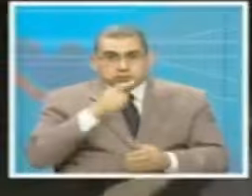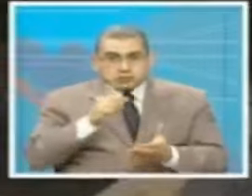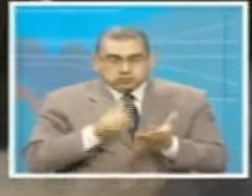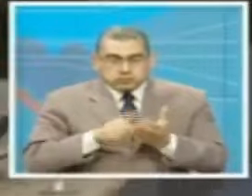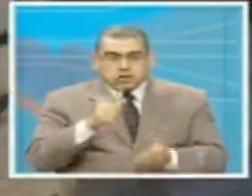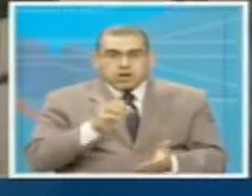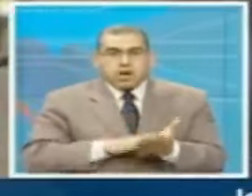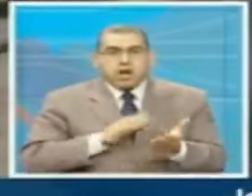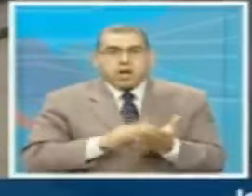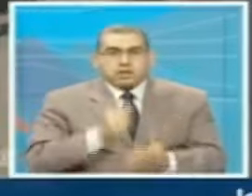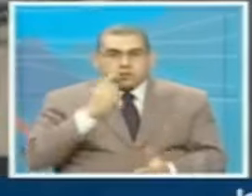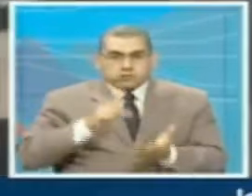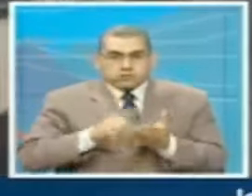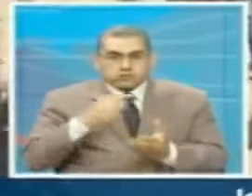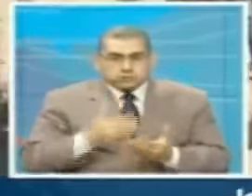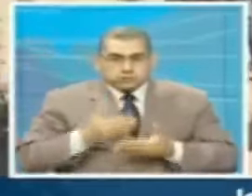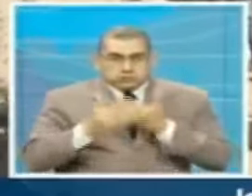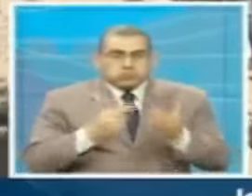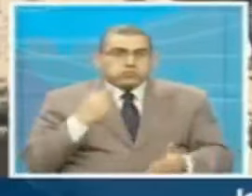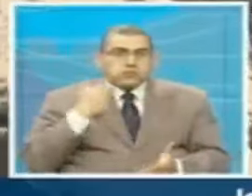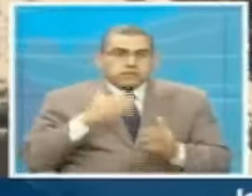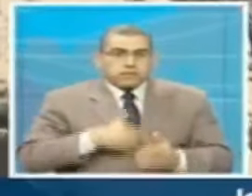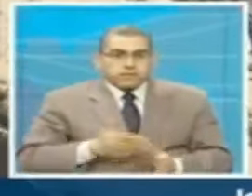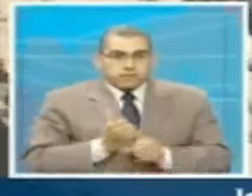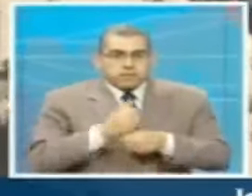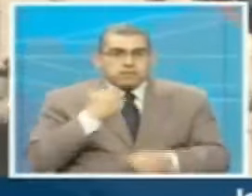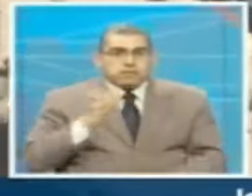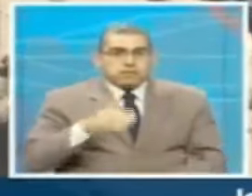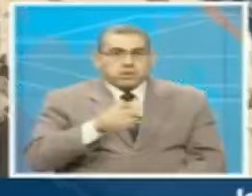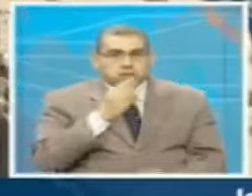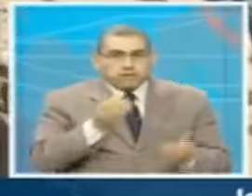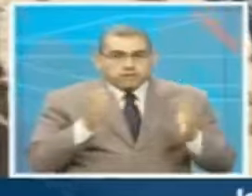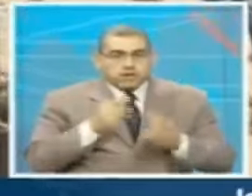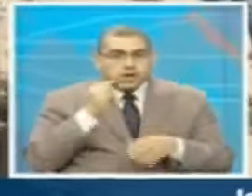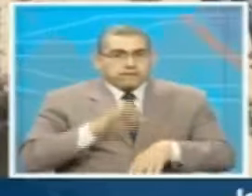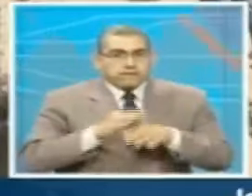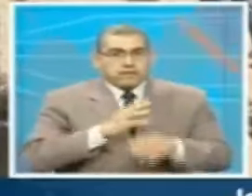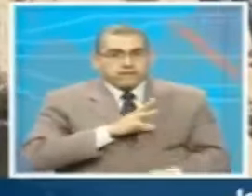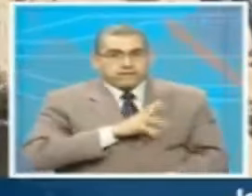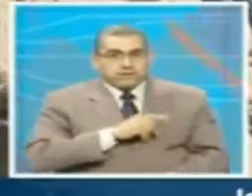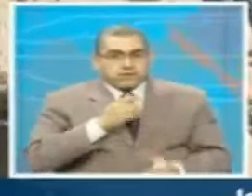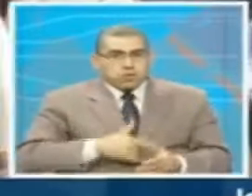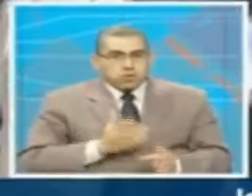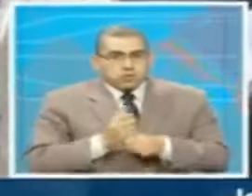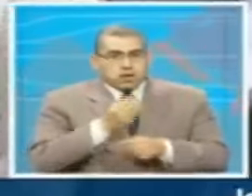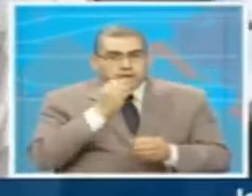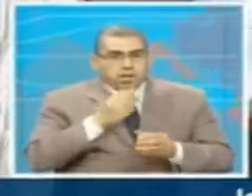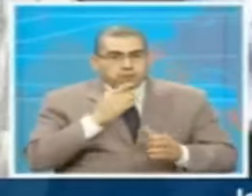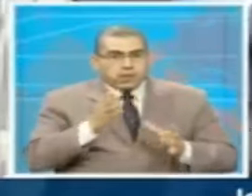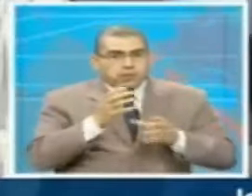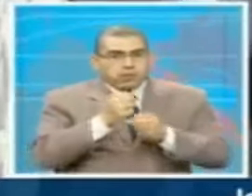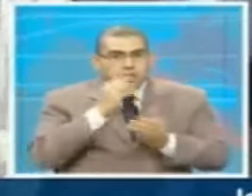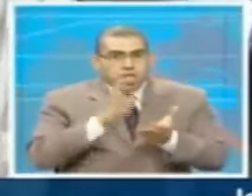شائن، قائلا أنه سيدفع بشكل أسرع نحو المجاعة وموت أعداد كبيرة من الفلسطينيين بسبب الجوع والجفاف